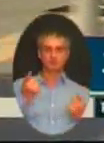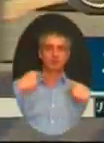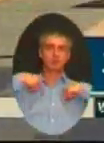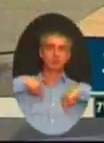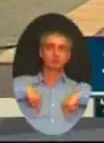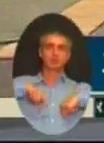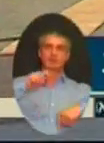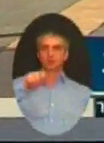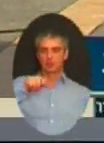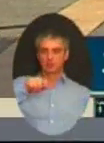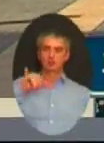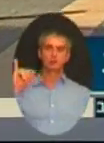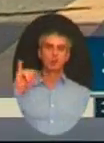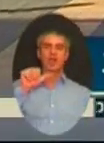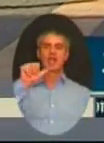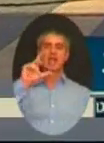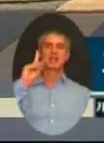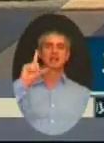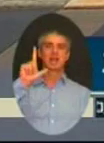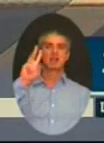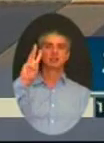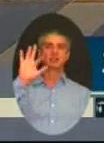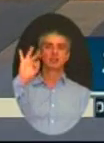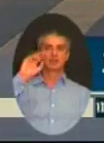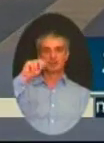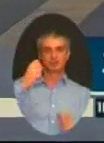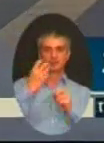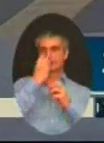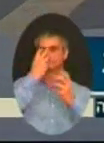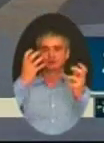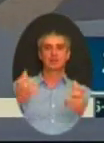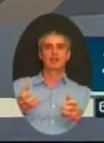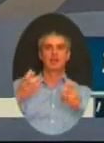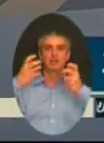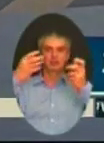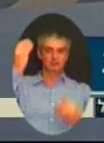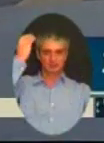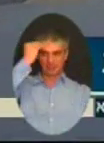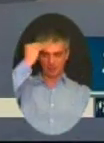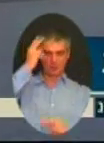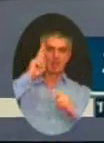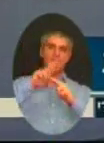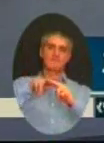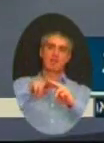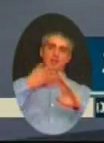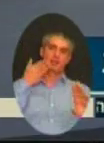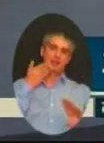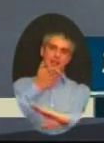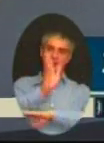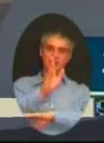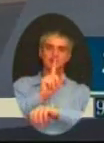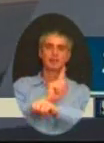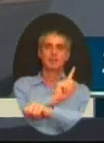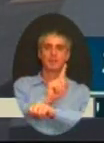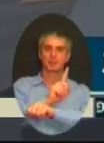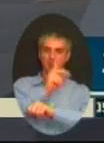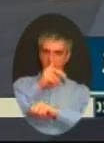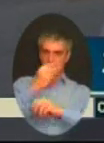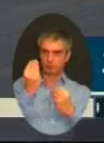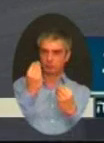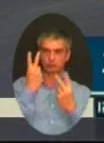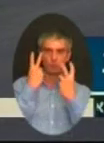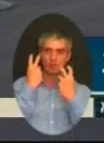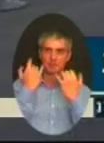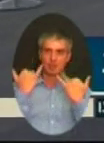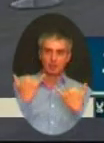ראש הכנסת, יולי יואל אדלשטיין, יניח זר על הגלעד, וייכנס פנימה. ובינתיים לך יש ידיעה